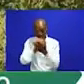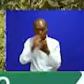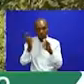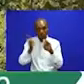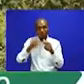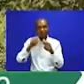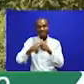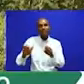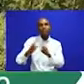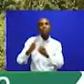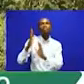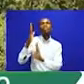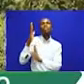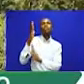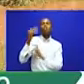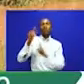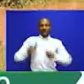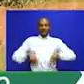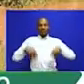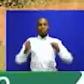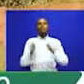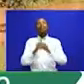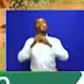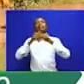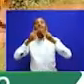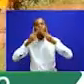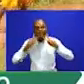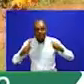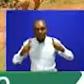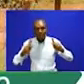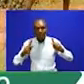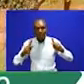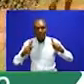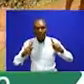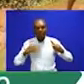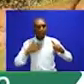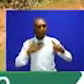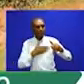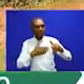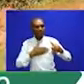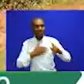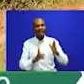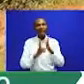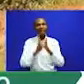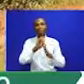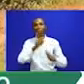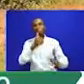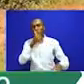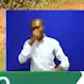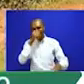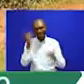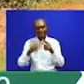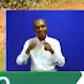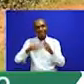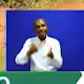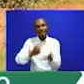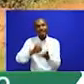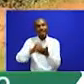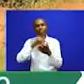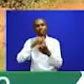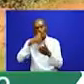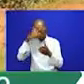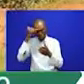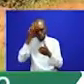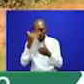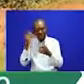security yeturanya rekomenya Nubia. Twari kwanja tukonyeke tunyora magenderero tobe tokonyeka asengenjo